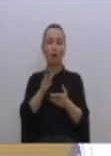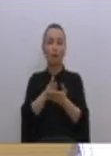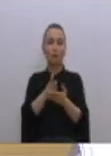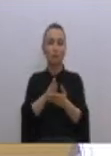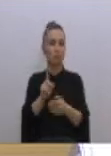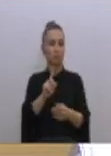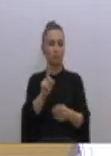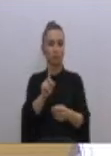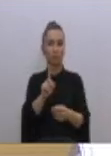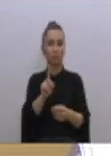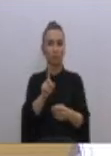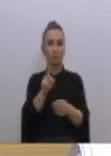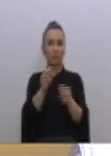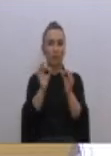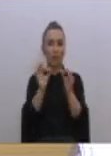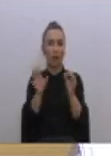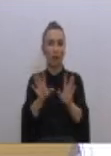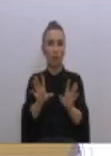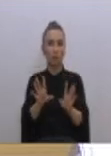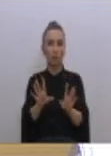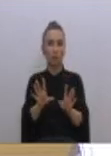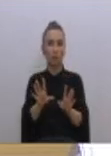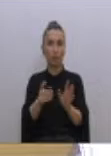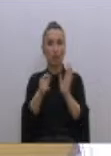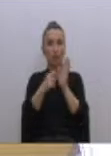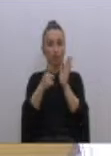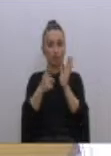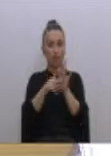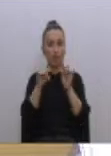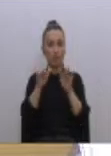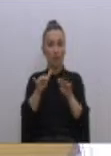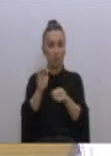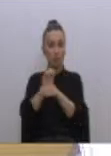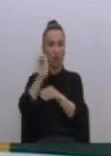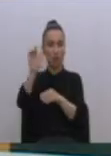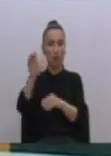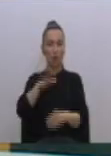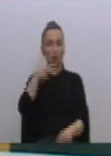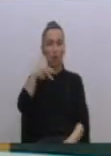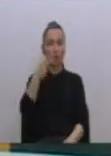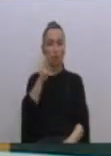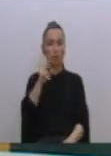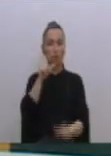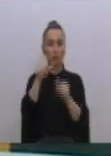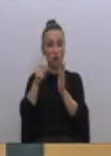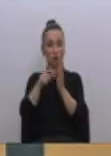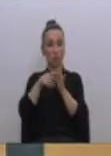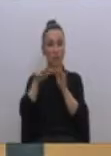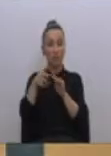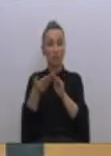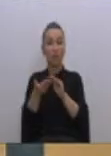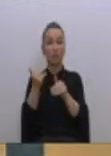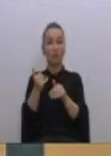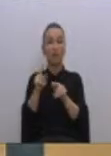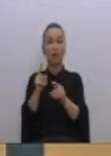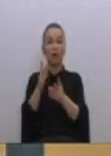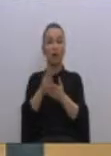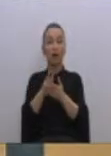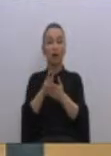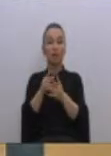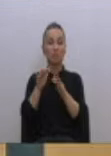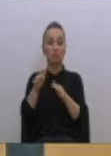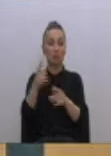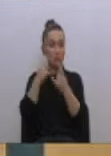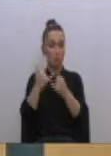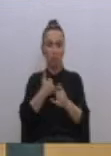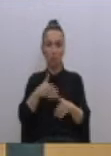რა დანარჩენზე 17 საქმე გადავაგდანთ 2022 წელს პროკურატურაში. ჯერ არ აქვს ინფორმაცია, მე